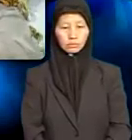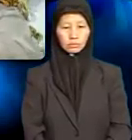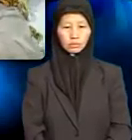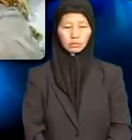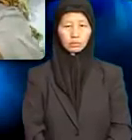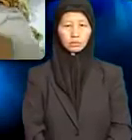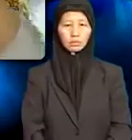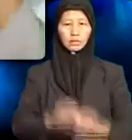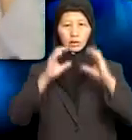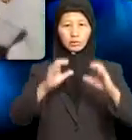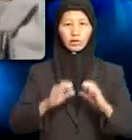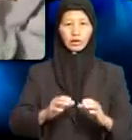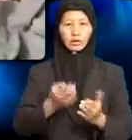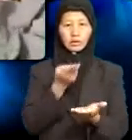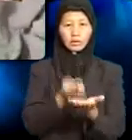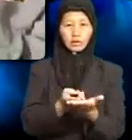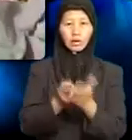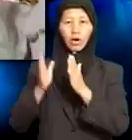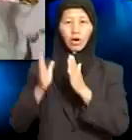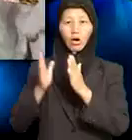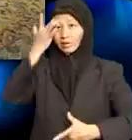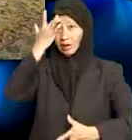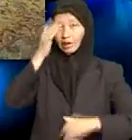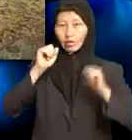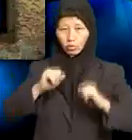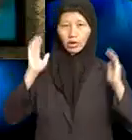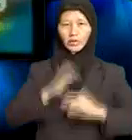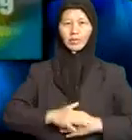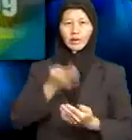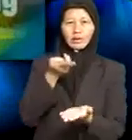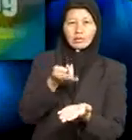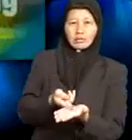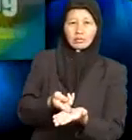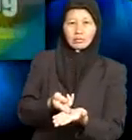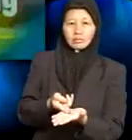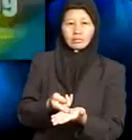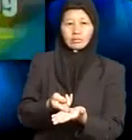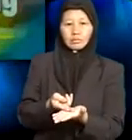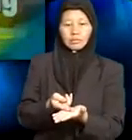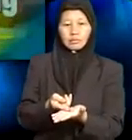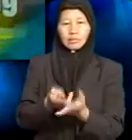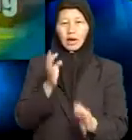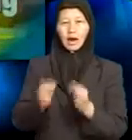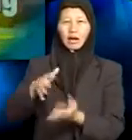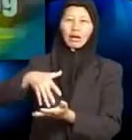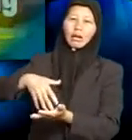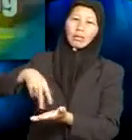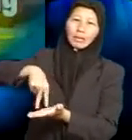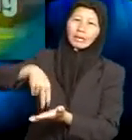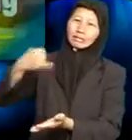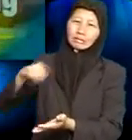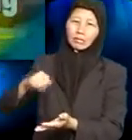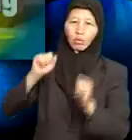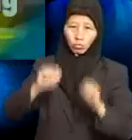Selain daripada cara mengiring, orang yang sakit itu boleh juga bersembahyang dengan menelentang jika tidak upaya mengiring.